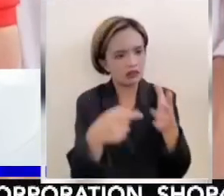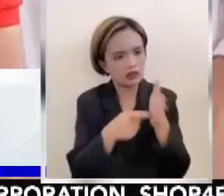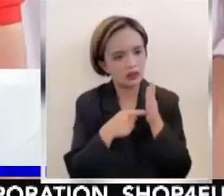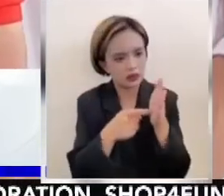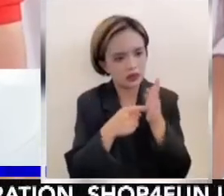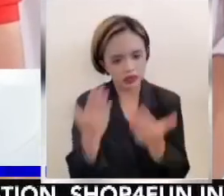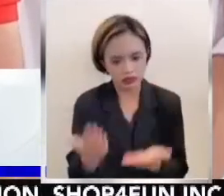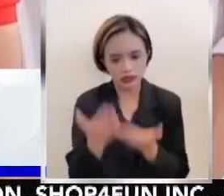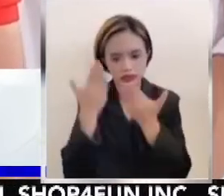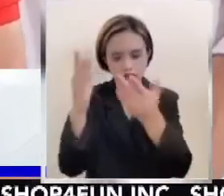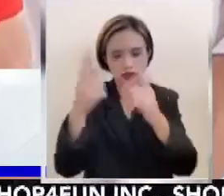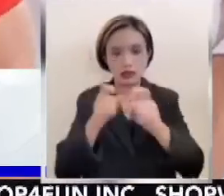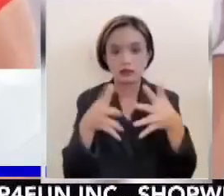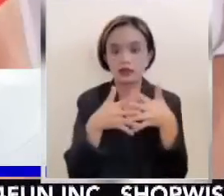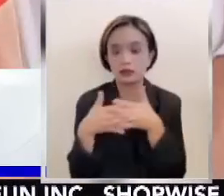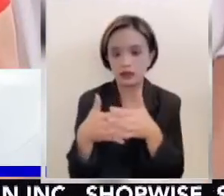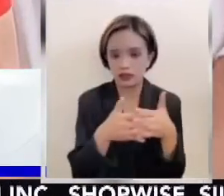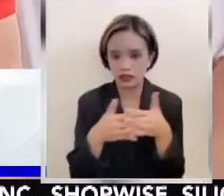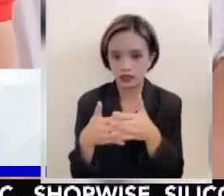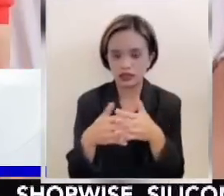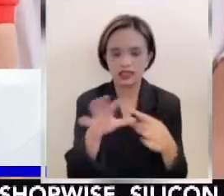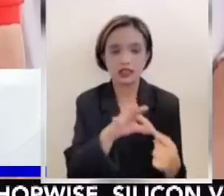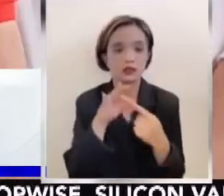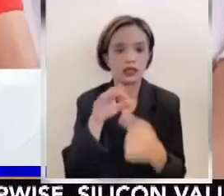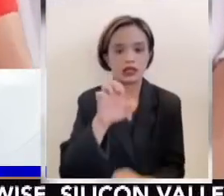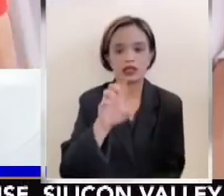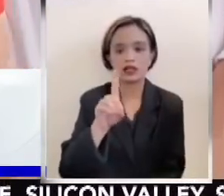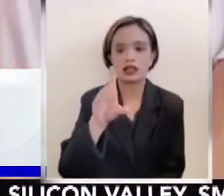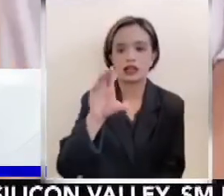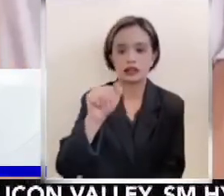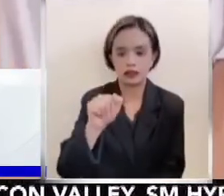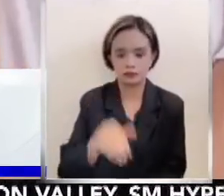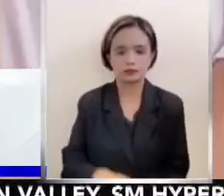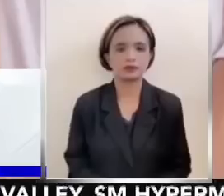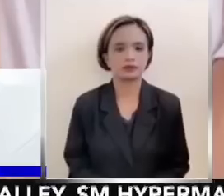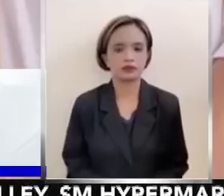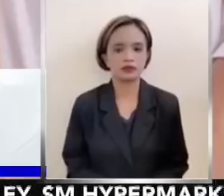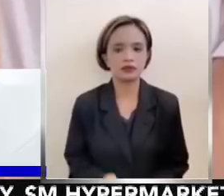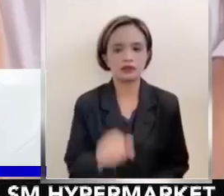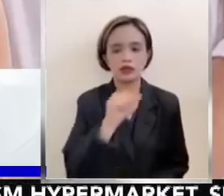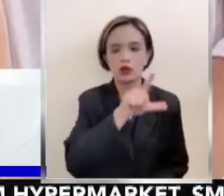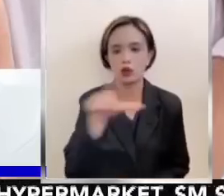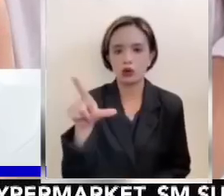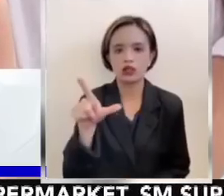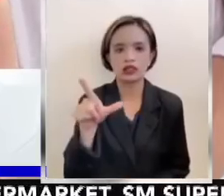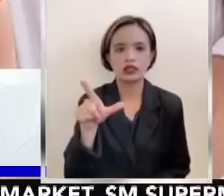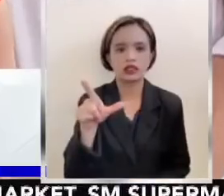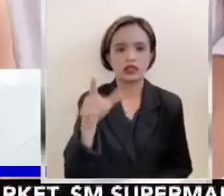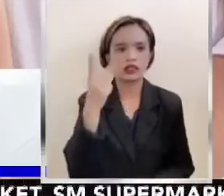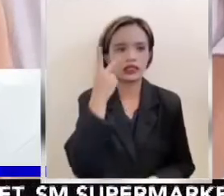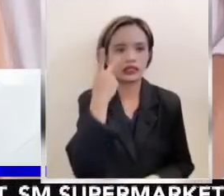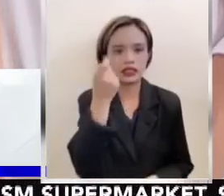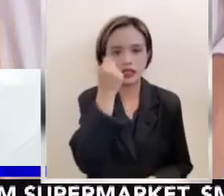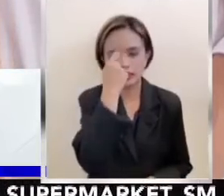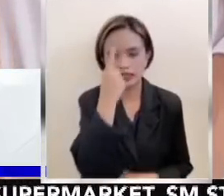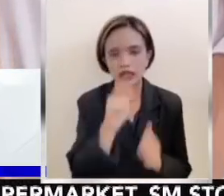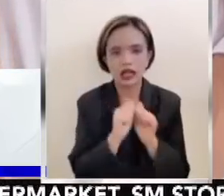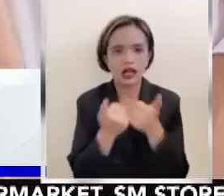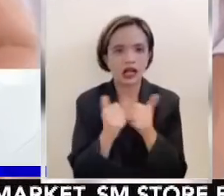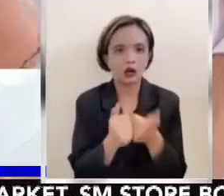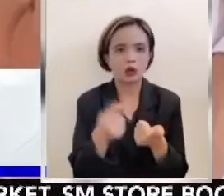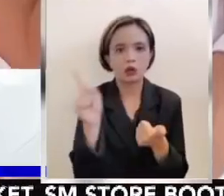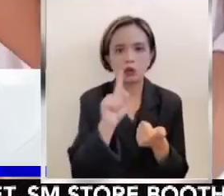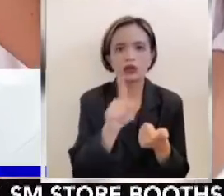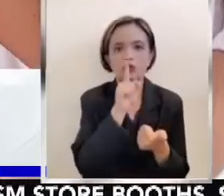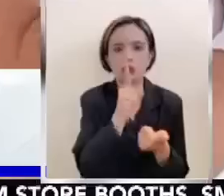Americans, especially under EDCA. So all of that is under study now to see what is really feasible